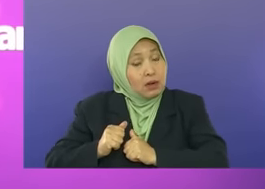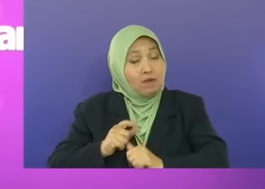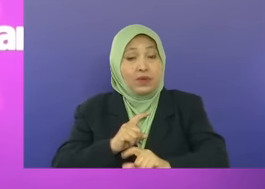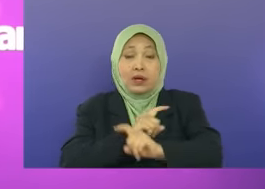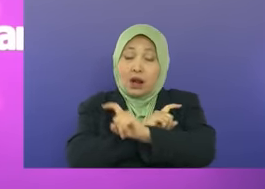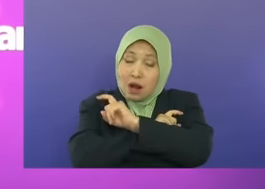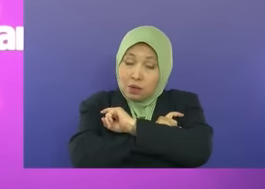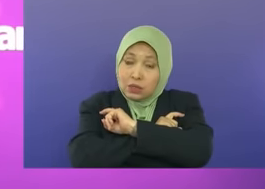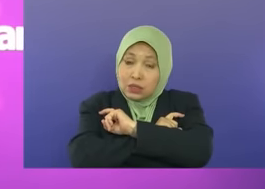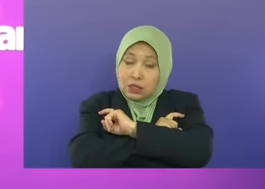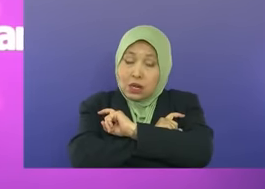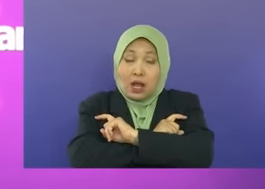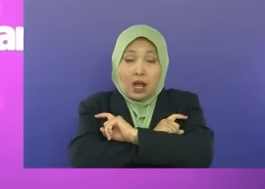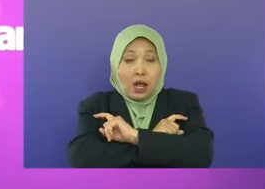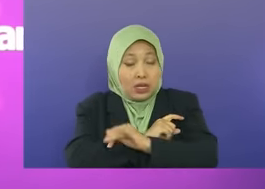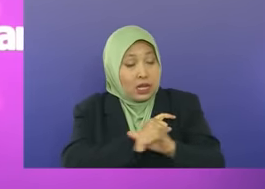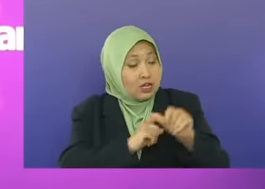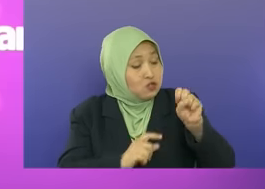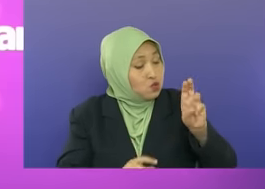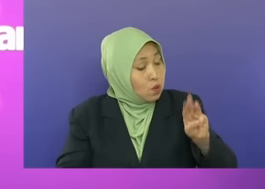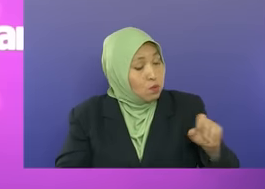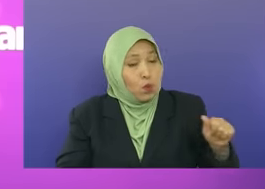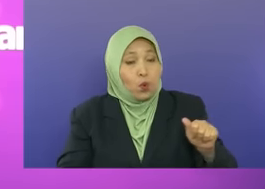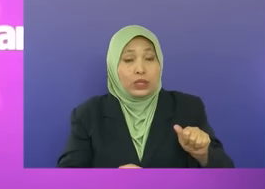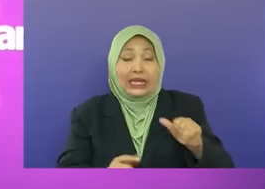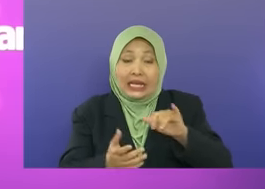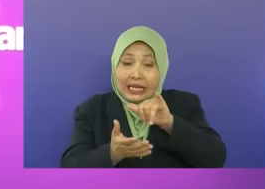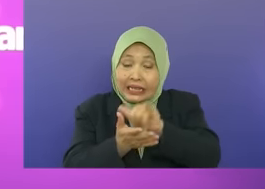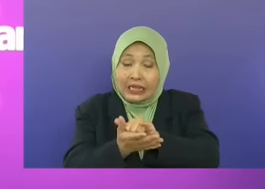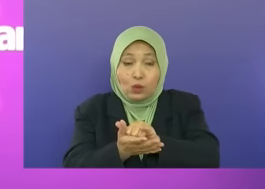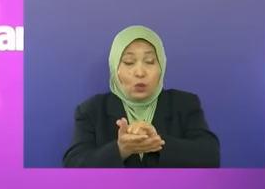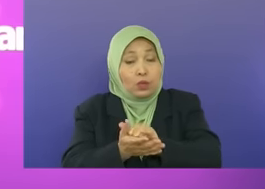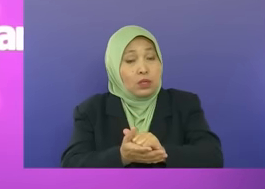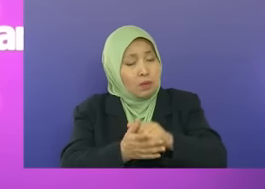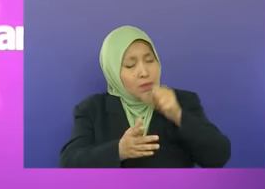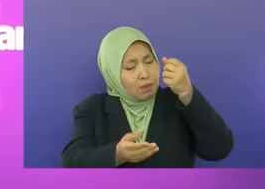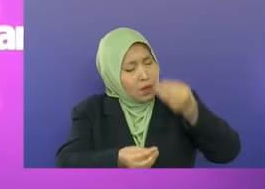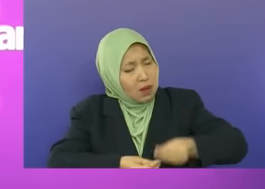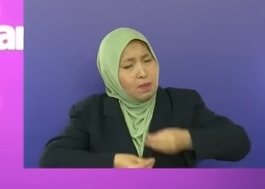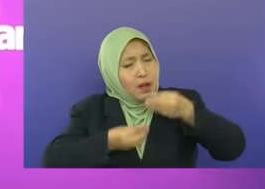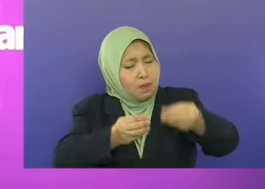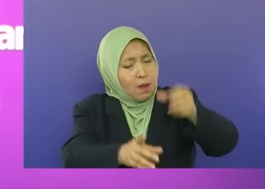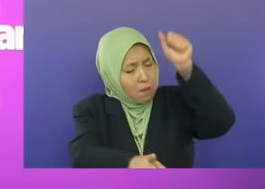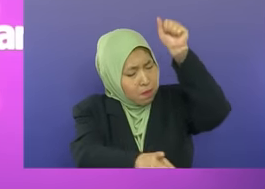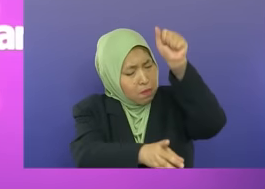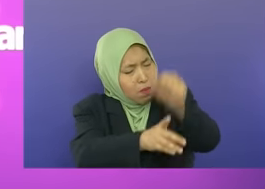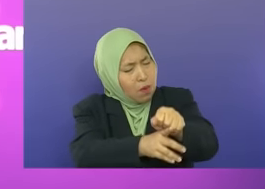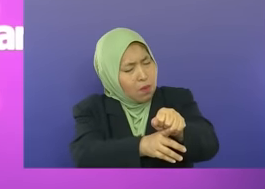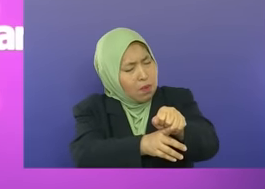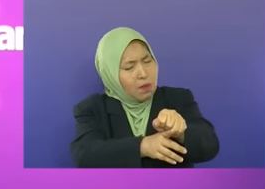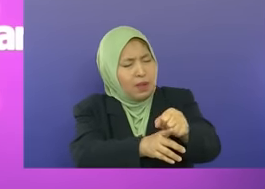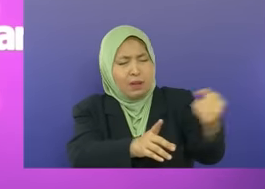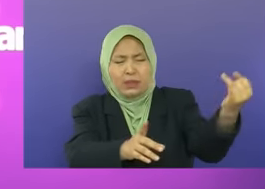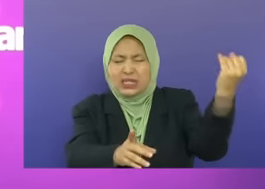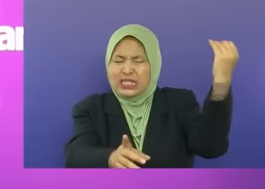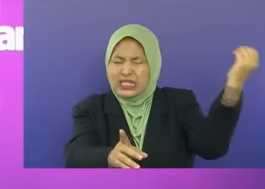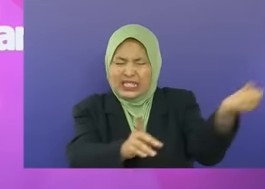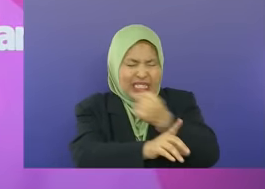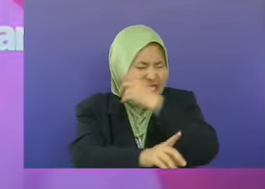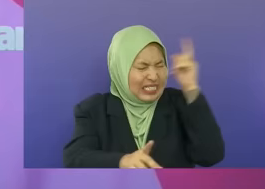ya sumunakumsu al-azhar yaitu dikenakan ditimbulkan azab yang amat truck misalnya